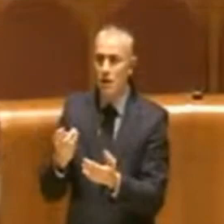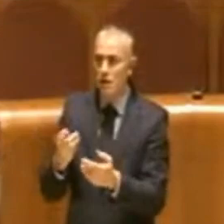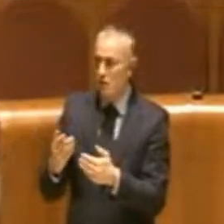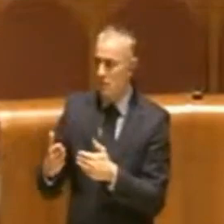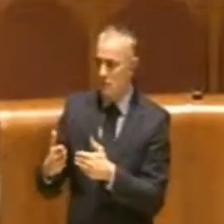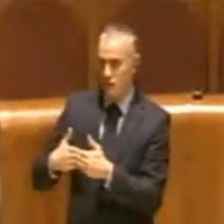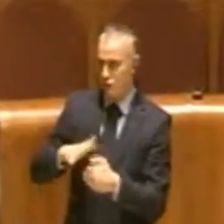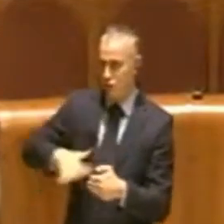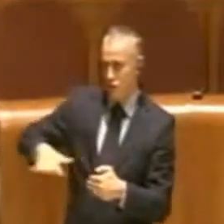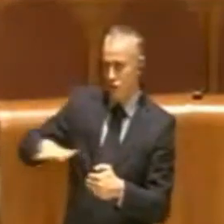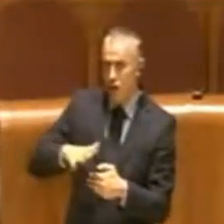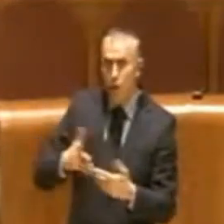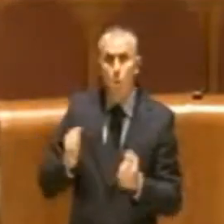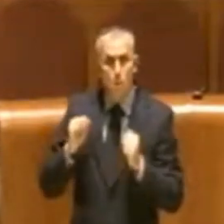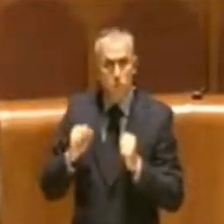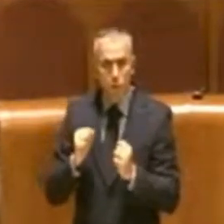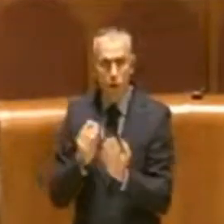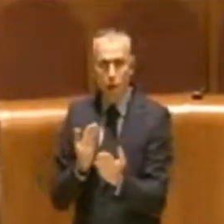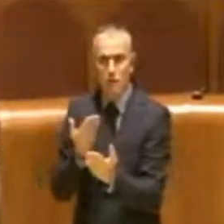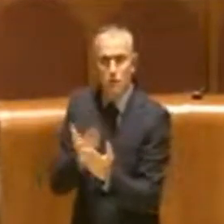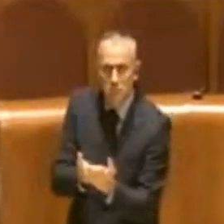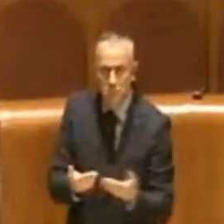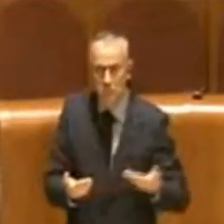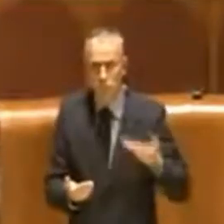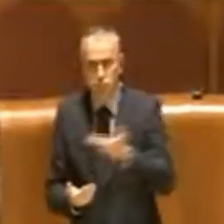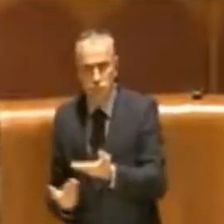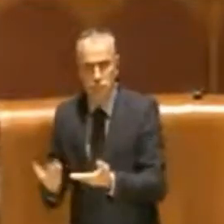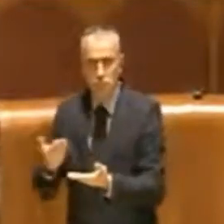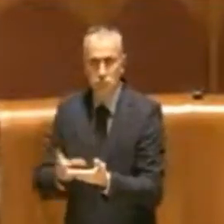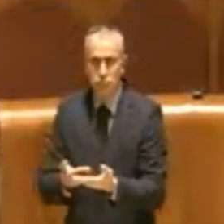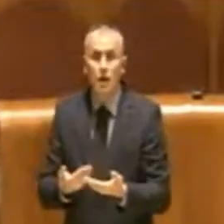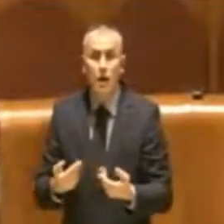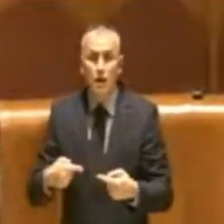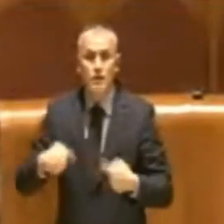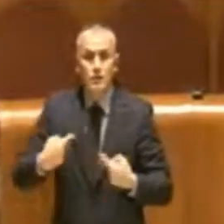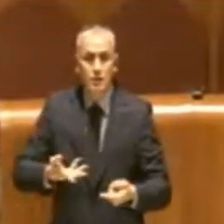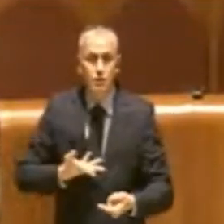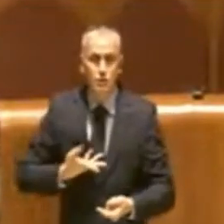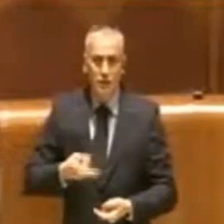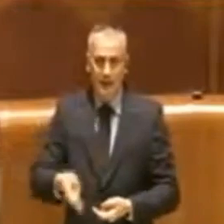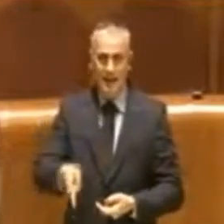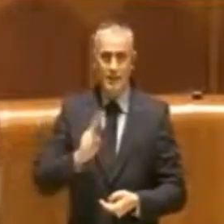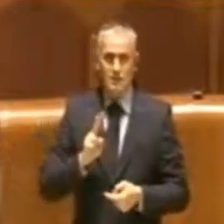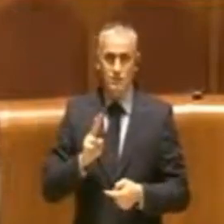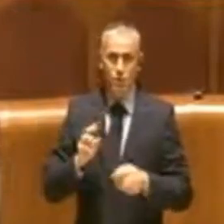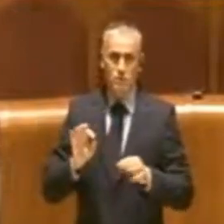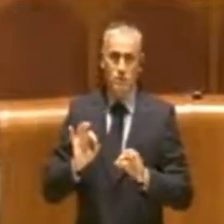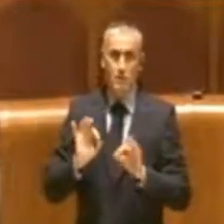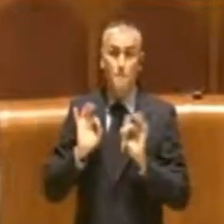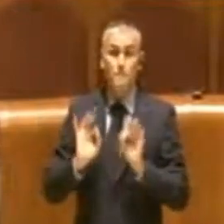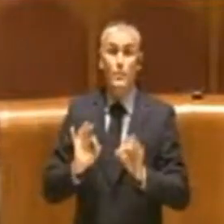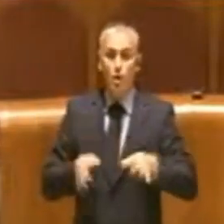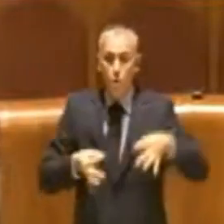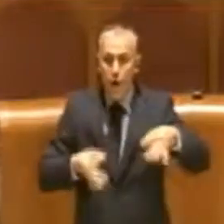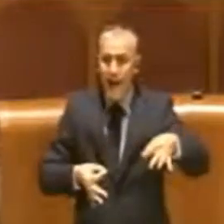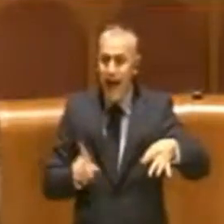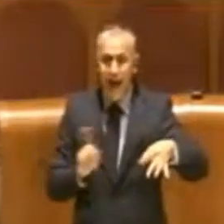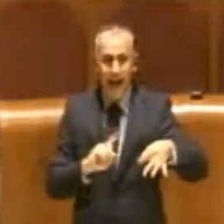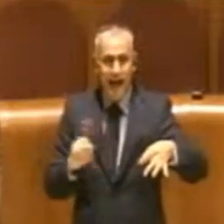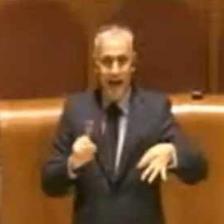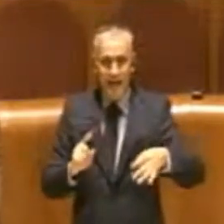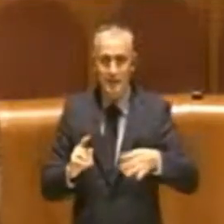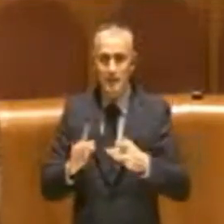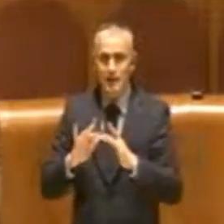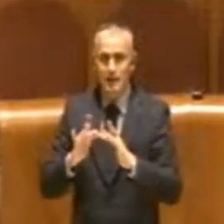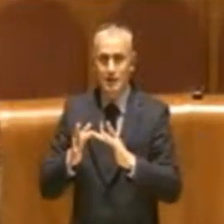e a quel punto avere un riscontro e una risposta anche attraverso il portale istituzionale di Roma Capitale, che ricordiamo